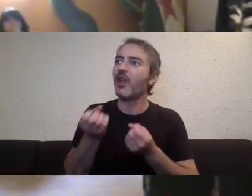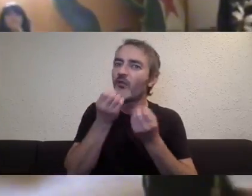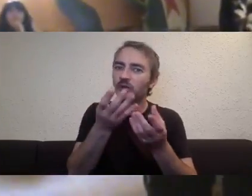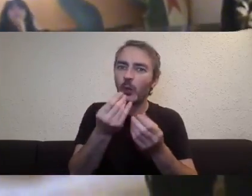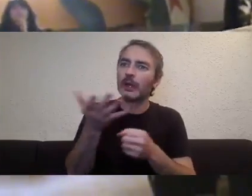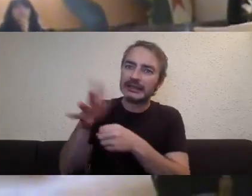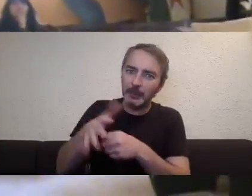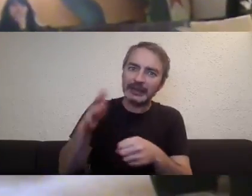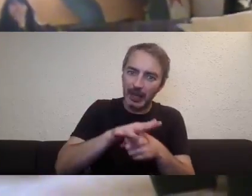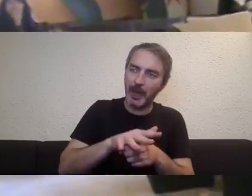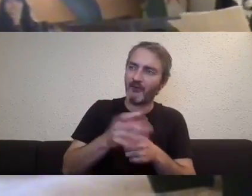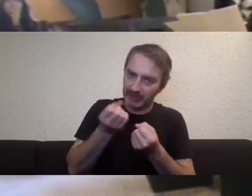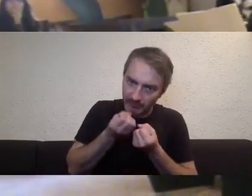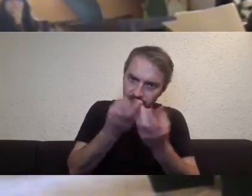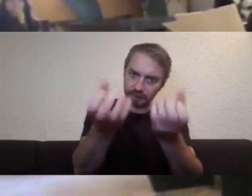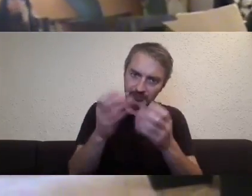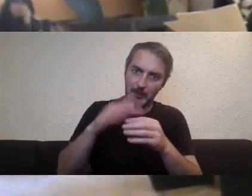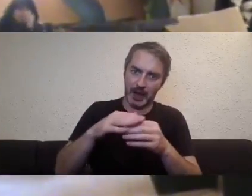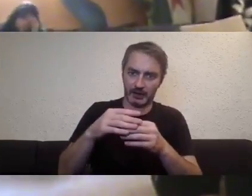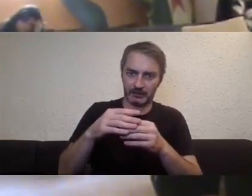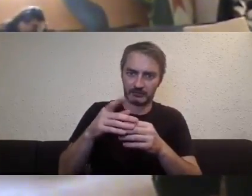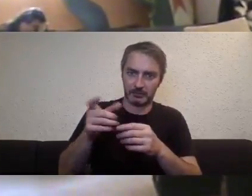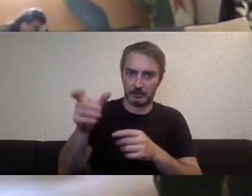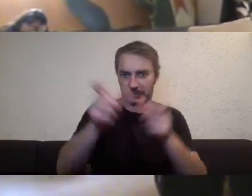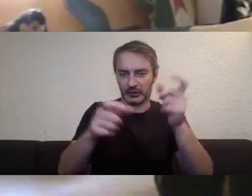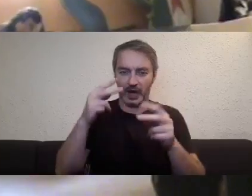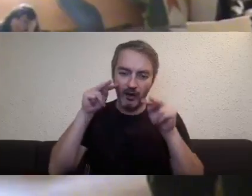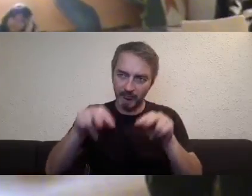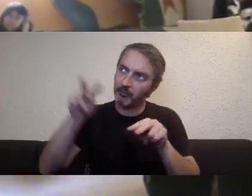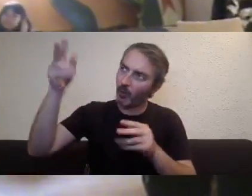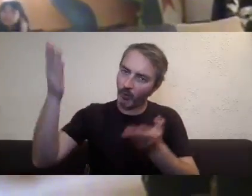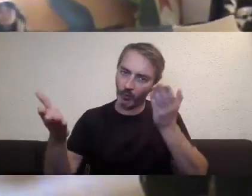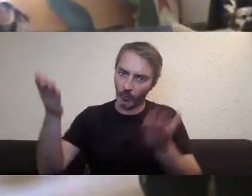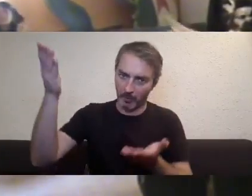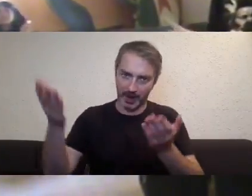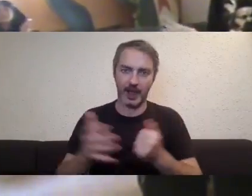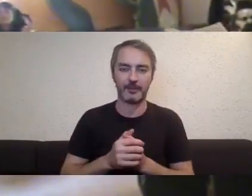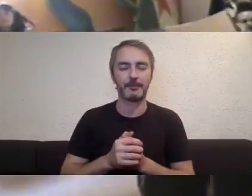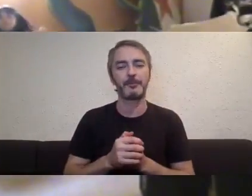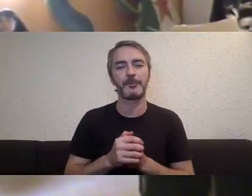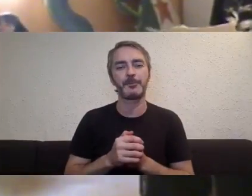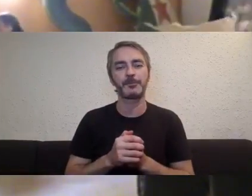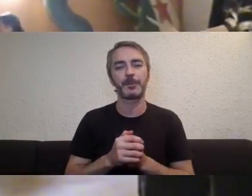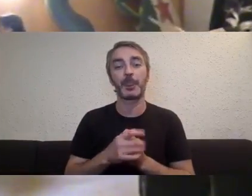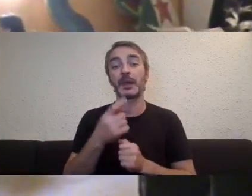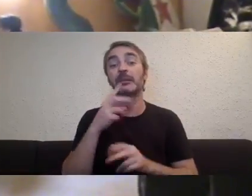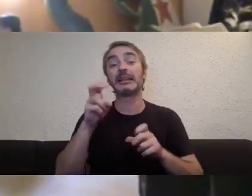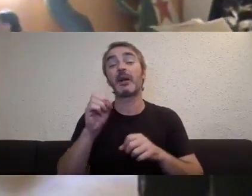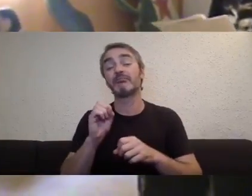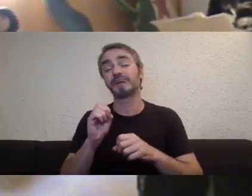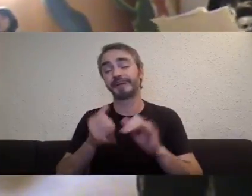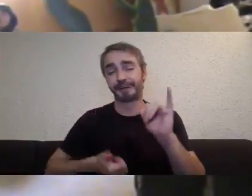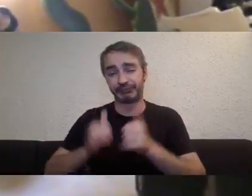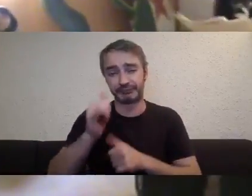per intentar donar sortida a tota una sèrie d'informacions contrastades i de projectes que estaven sortint. Perquè cal recordar que després